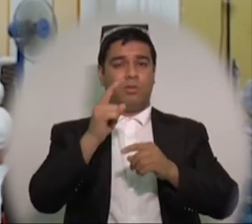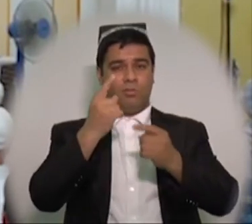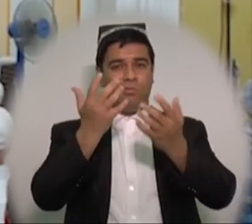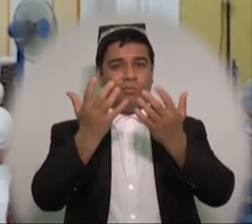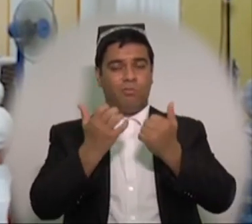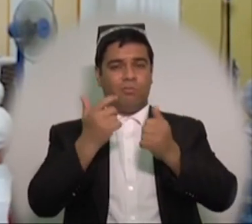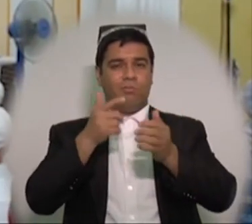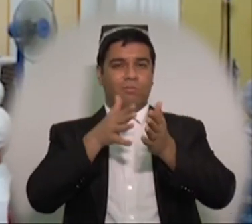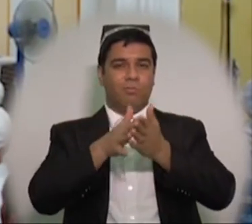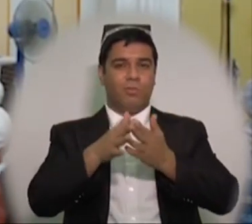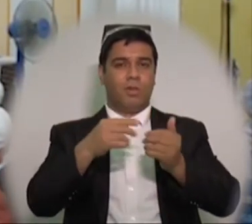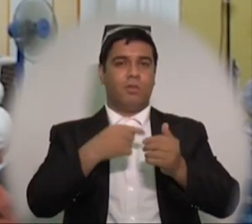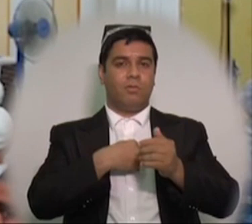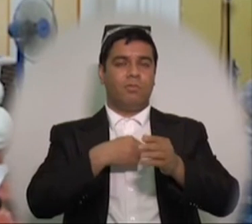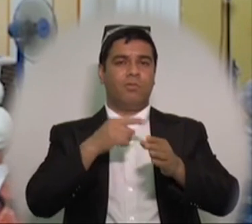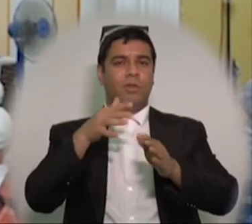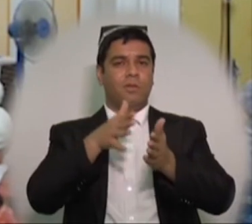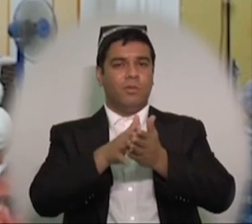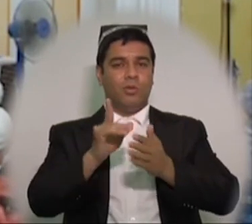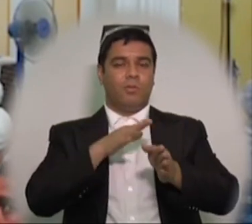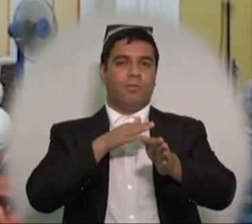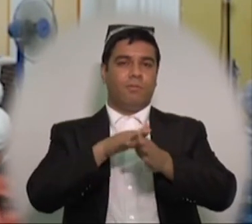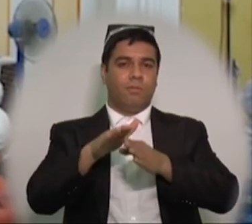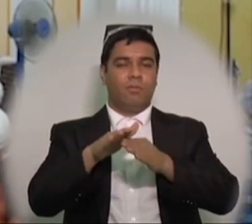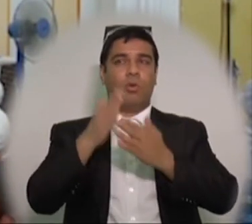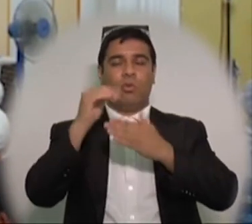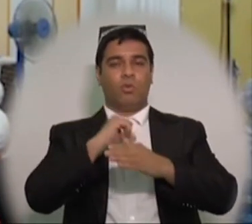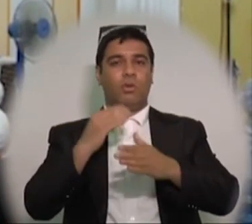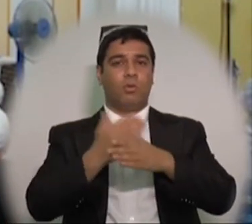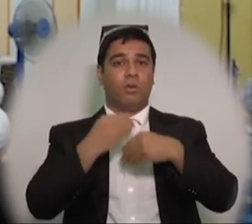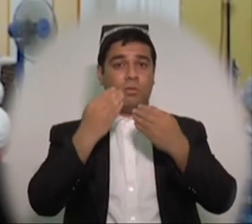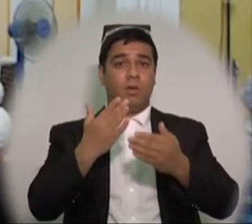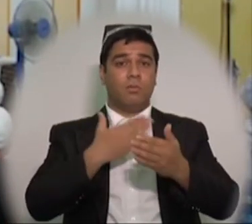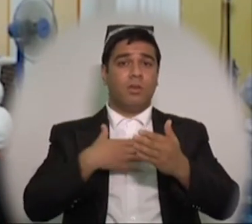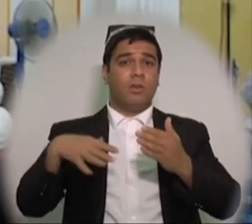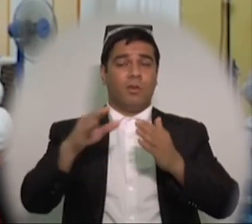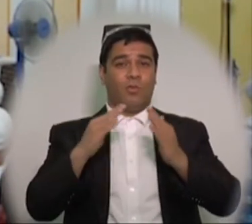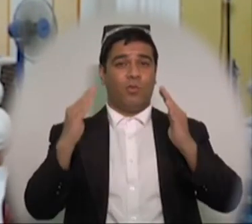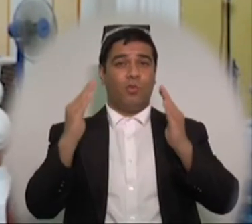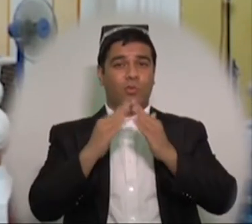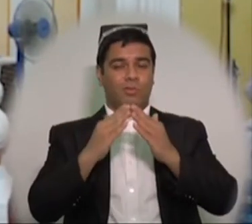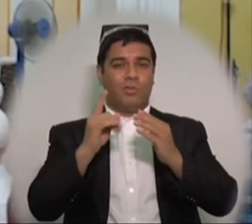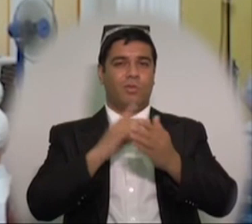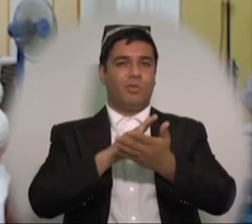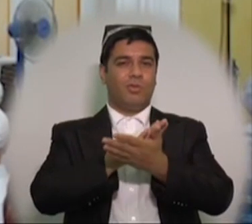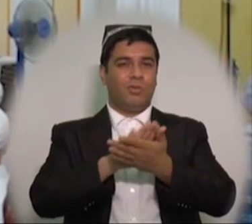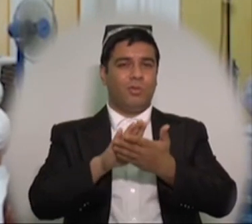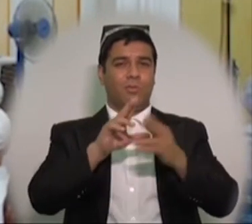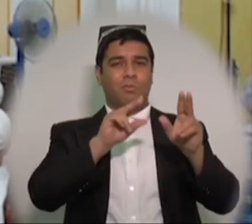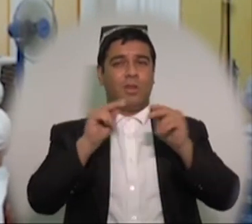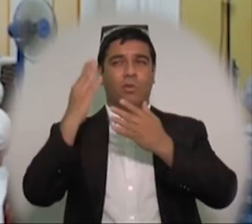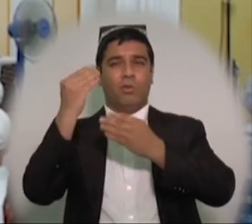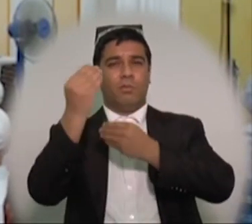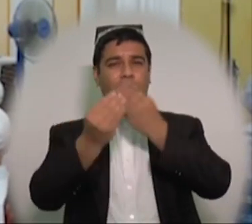ixlos bilan o'rganib, ixlos bilan amal qilishimizni nasib etgan maskanlarimizni hayır maskanı, bereke